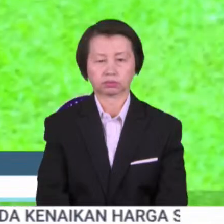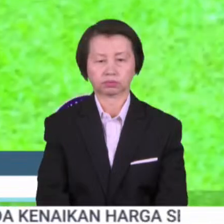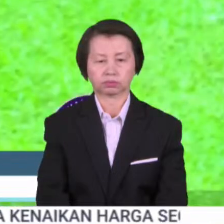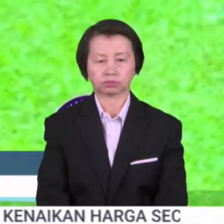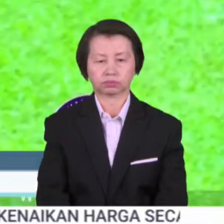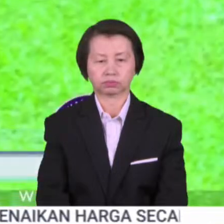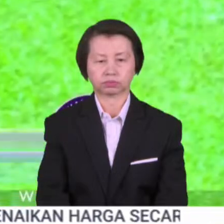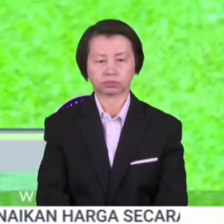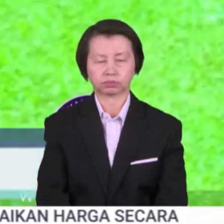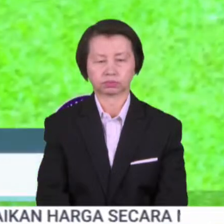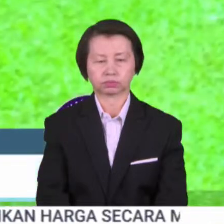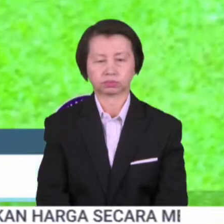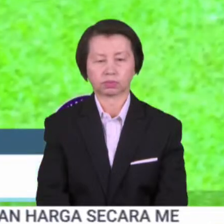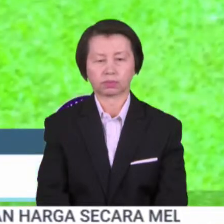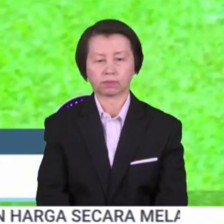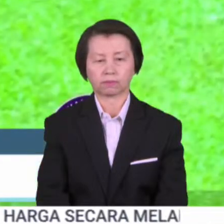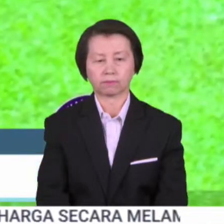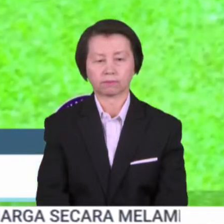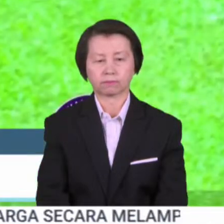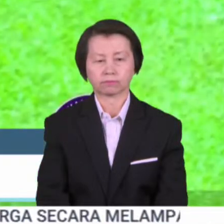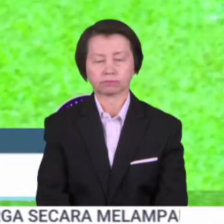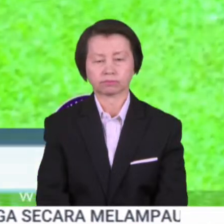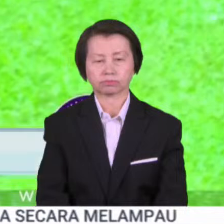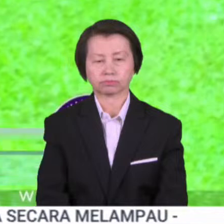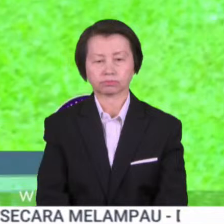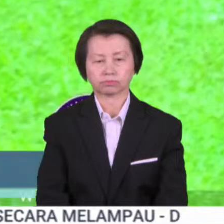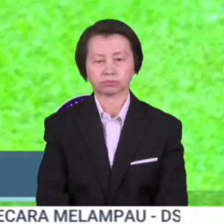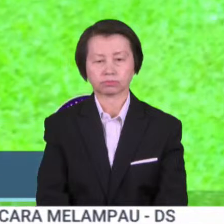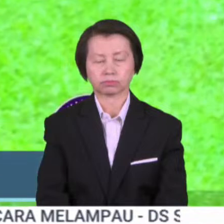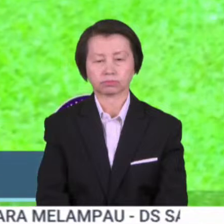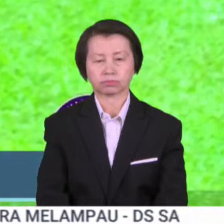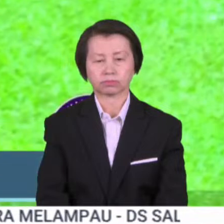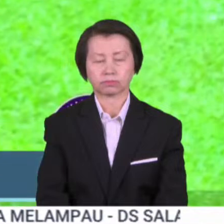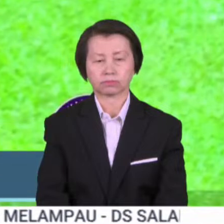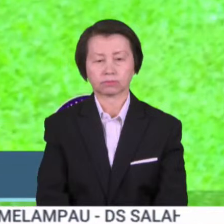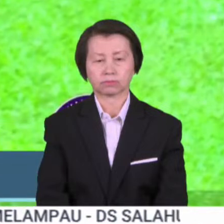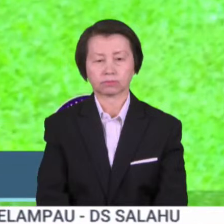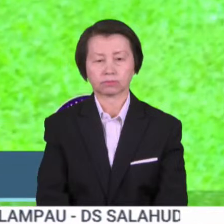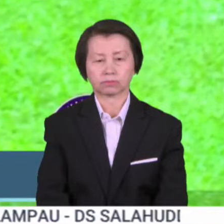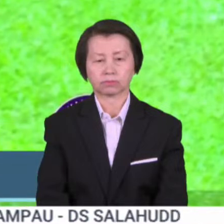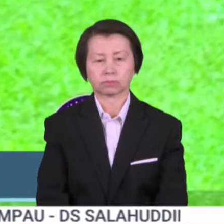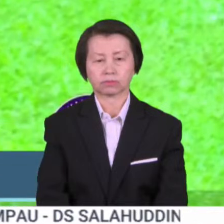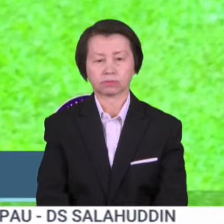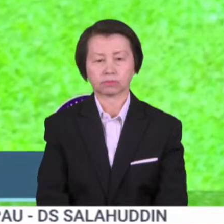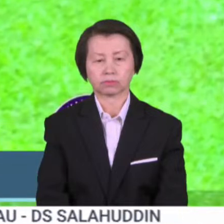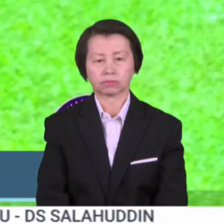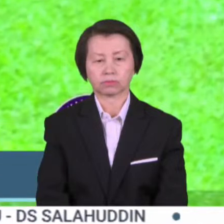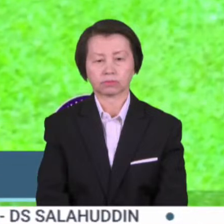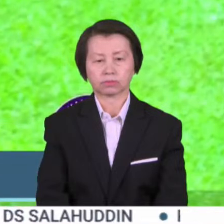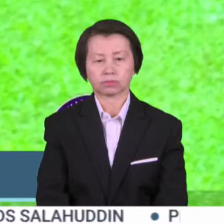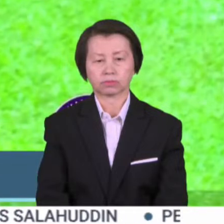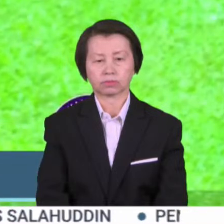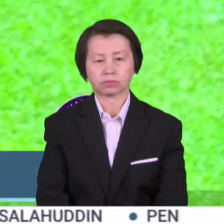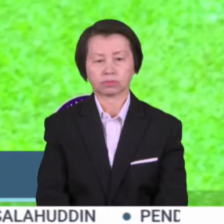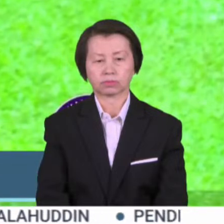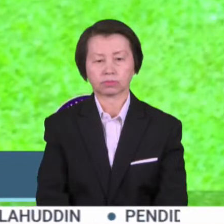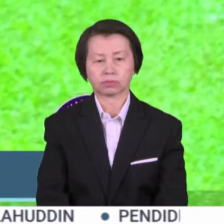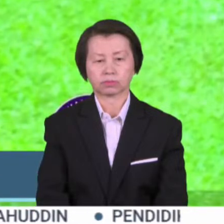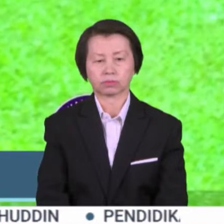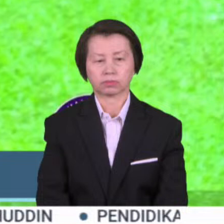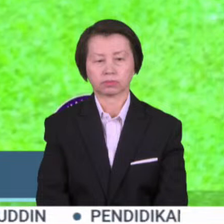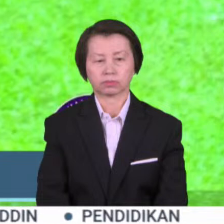ya he pasado Esa fase creo yo ahora mismo bueno con la confianza Con Con la Que vengo con El nivel Que vengo